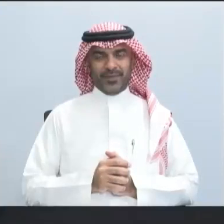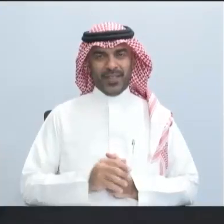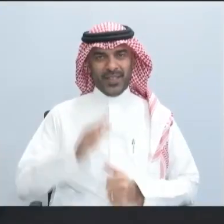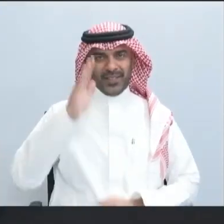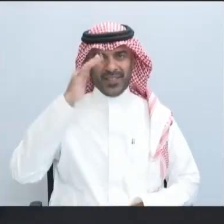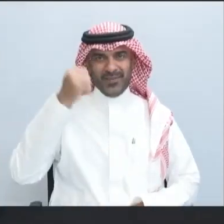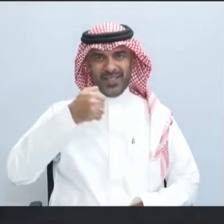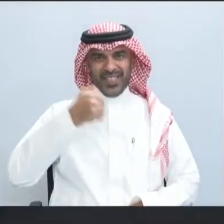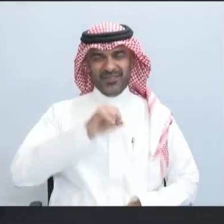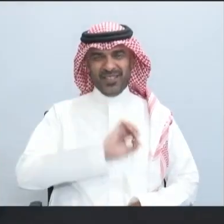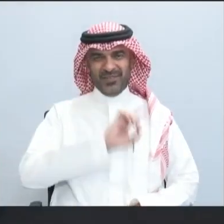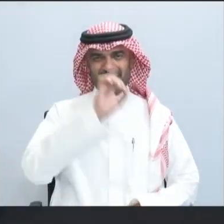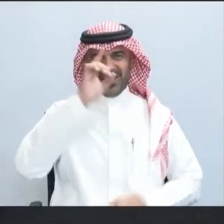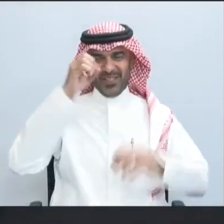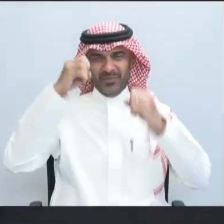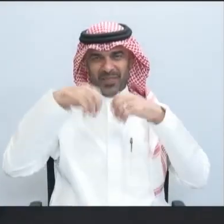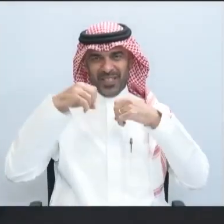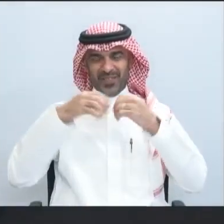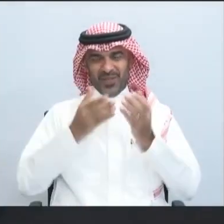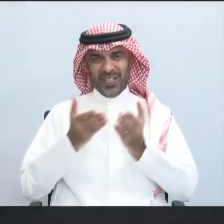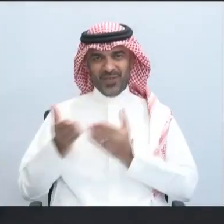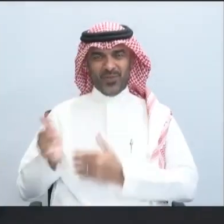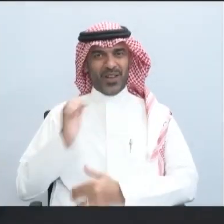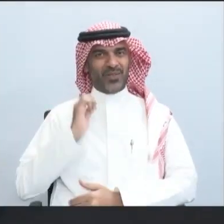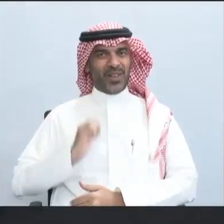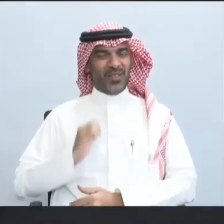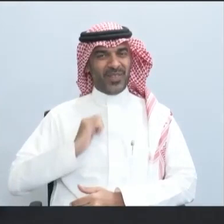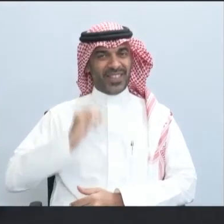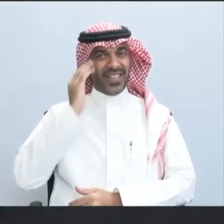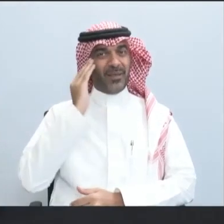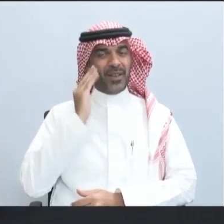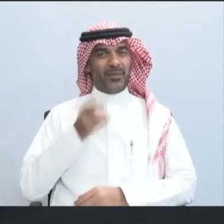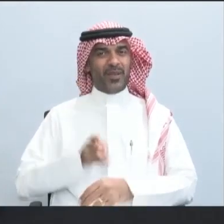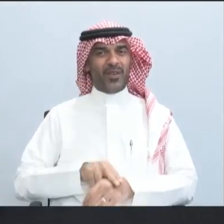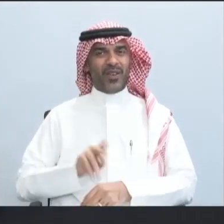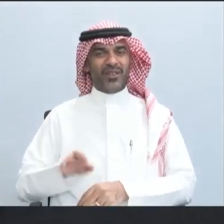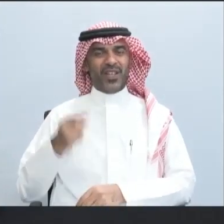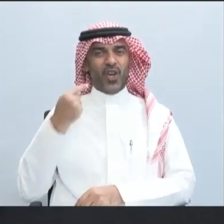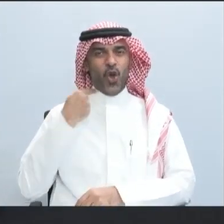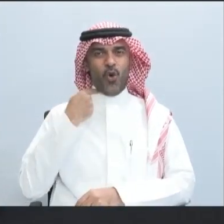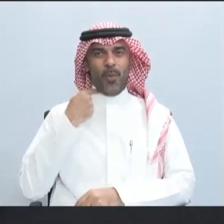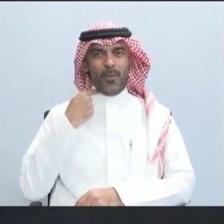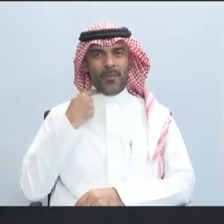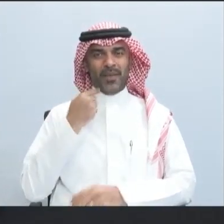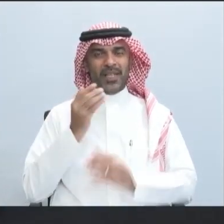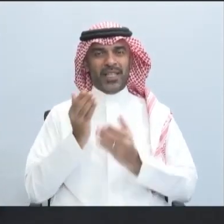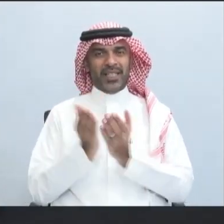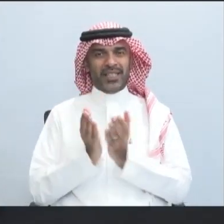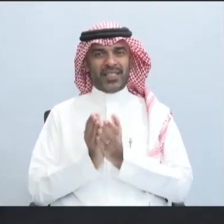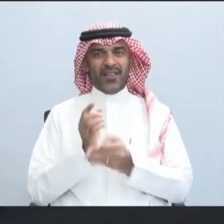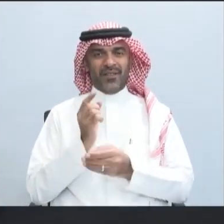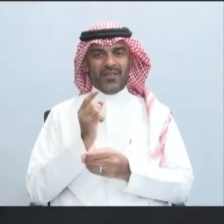السلام عليكم ورحمه الله حياكم الله ابنائي وبناتي مره اخرى في حصه من حصص العلوم الجميله للصف